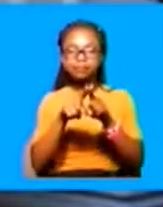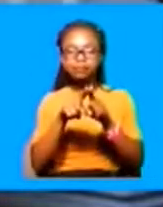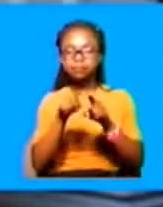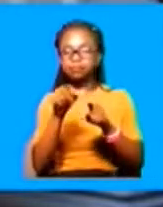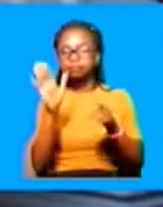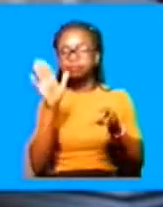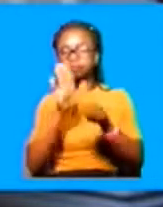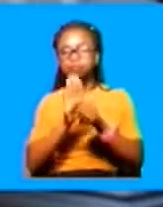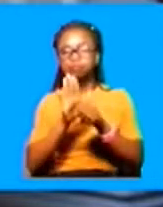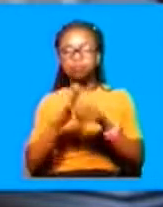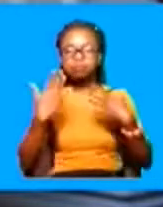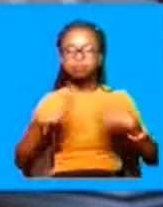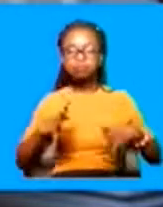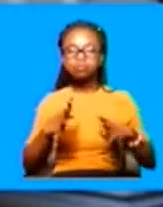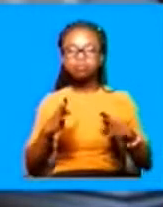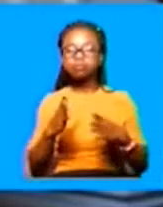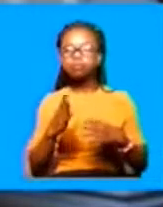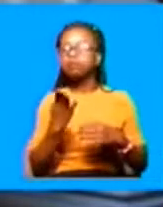Jowa mang'eny oheroga